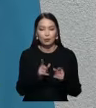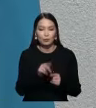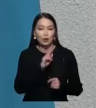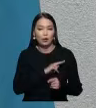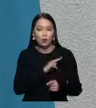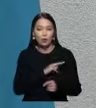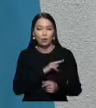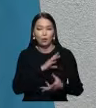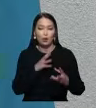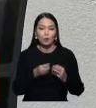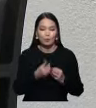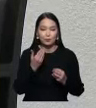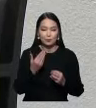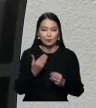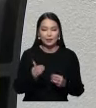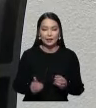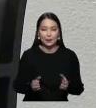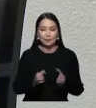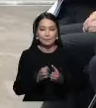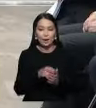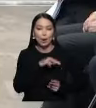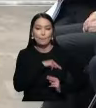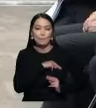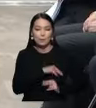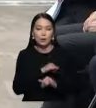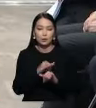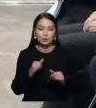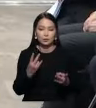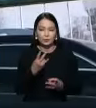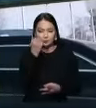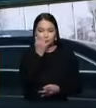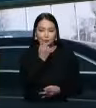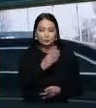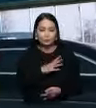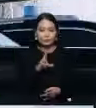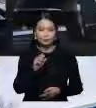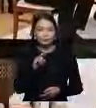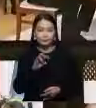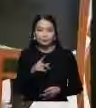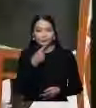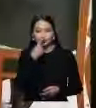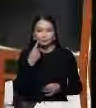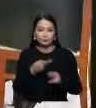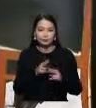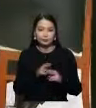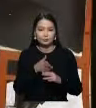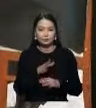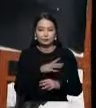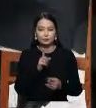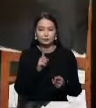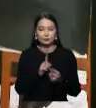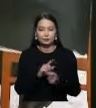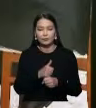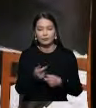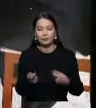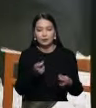области. Его реализует компания «Татнефть», главу которой Токаев тоже принял в Казани накануне. С Наилем Магановым казахстанский лидер